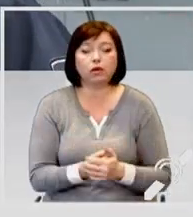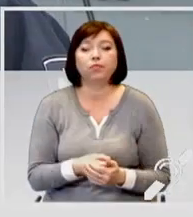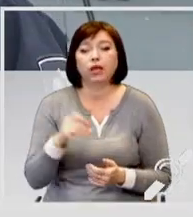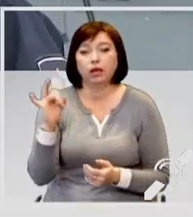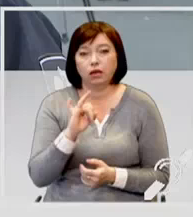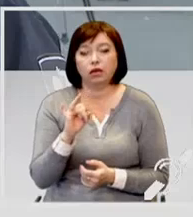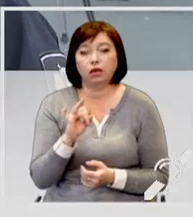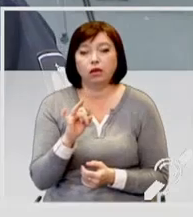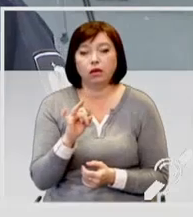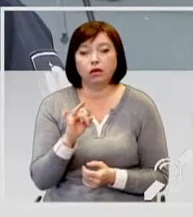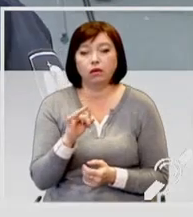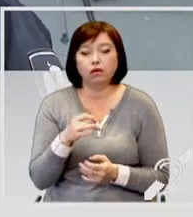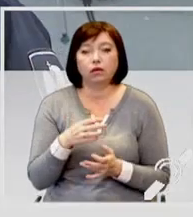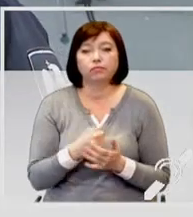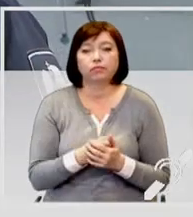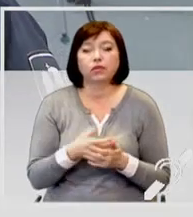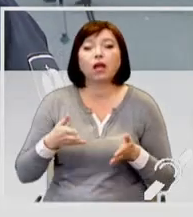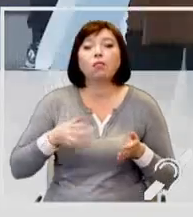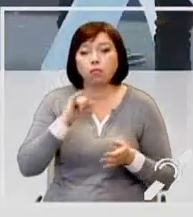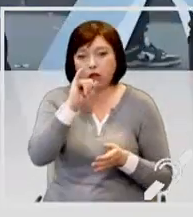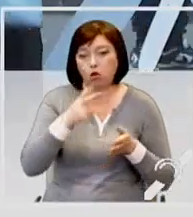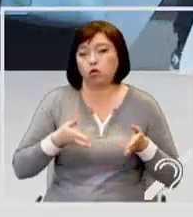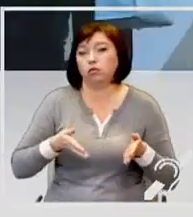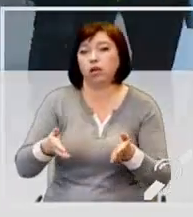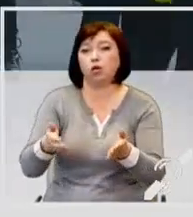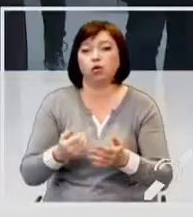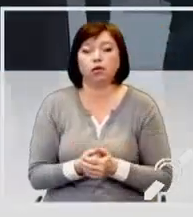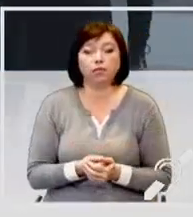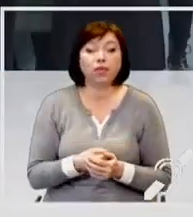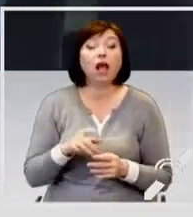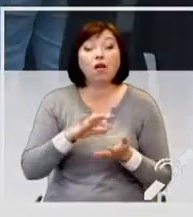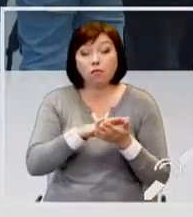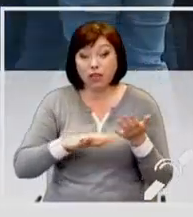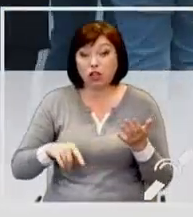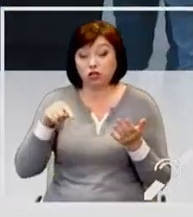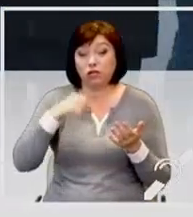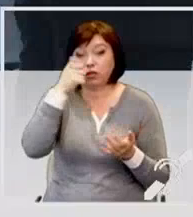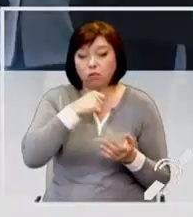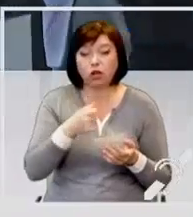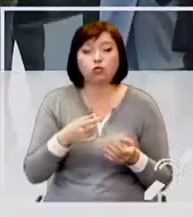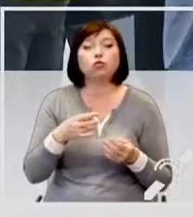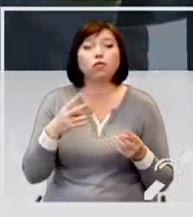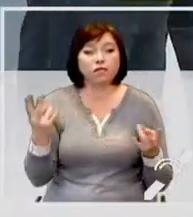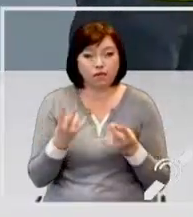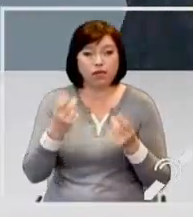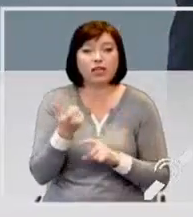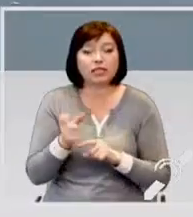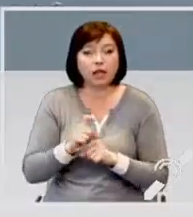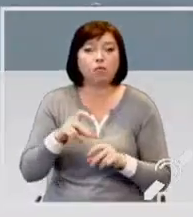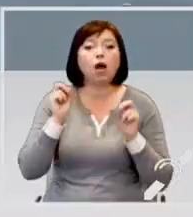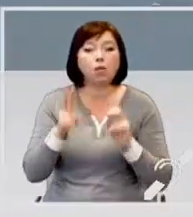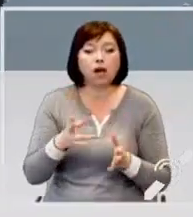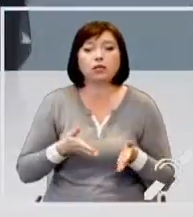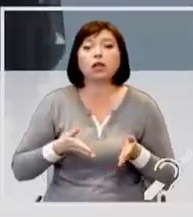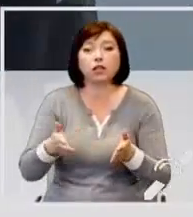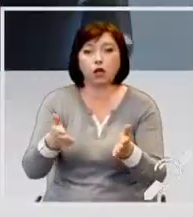și a infrastructurii proaste. În continuare, în acest an, rămâne cel mai periculos traseu